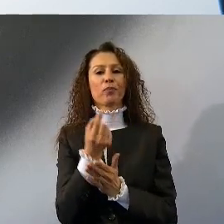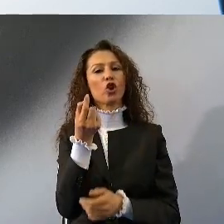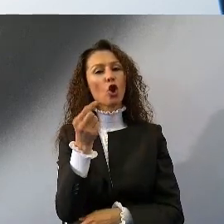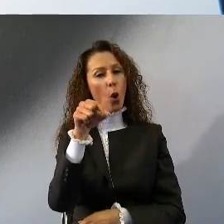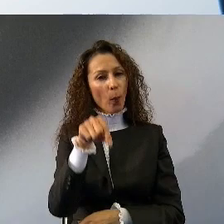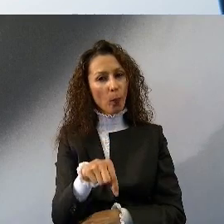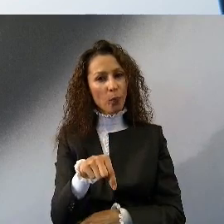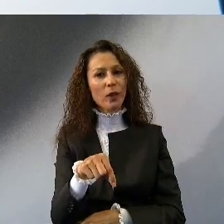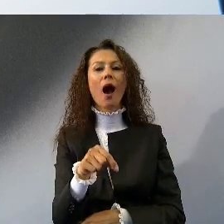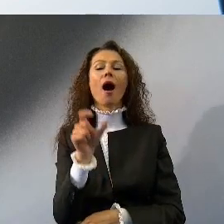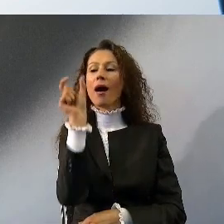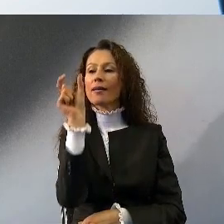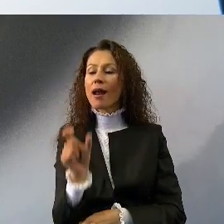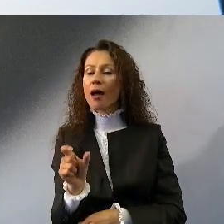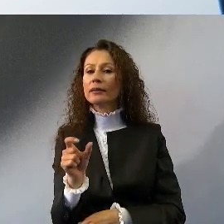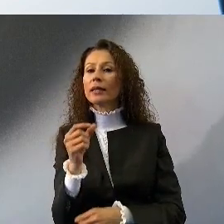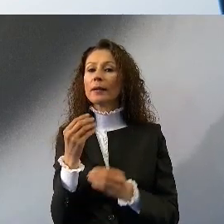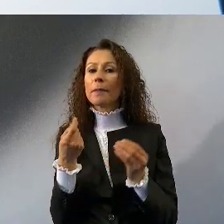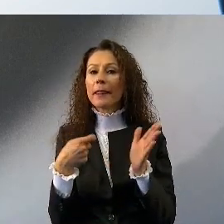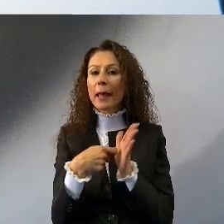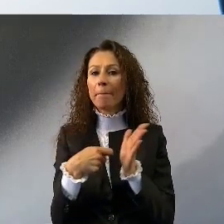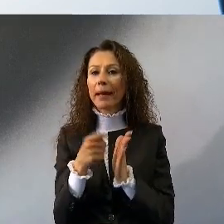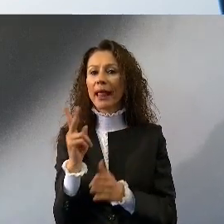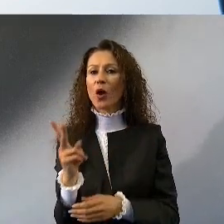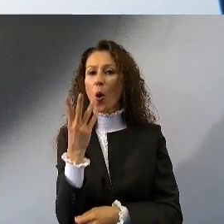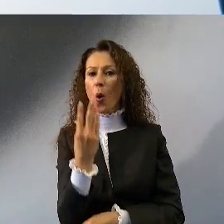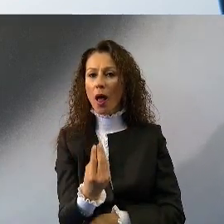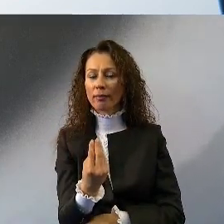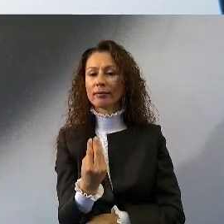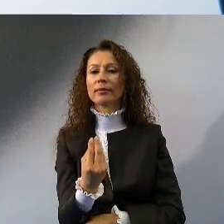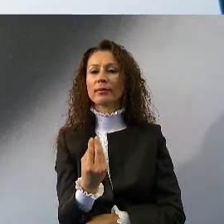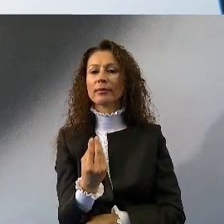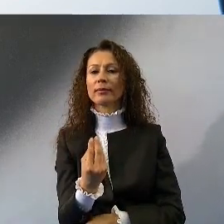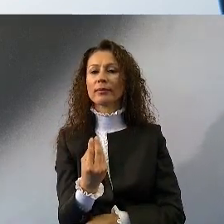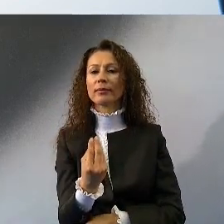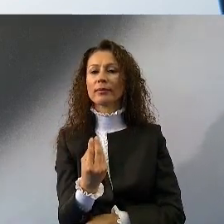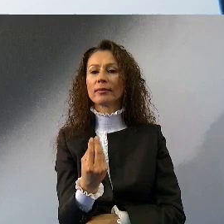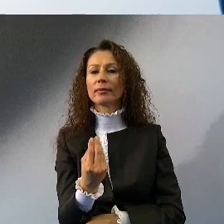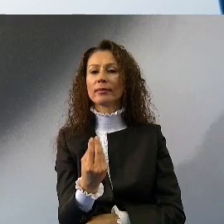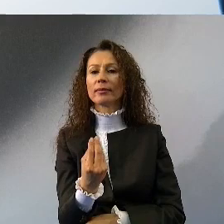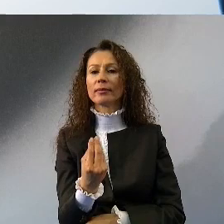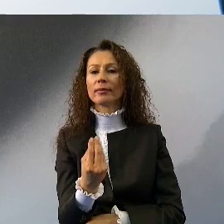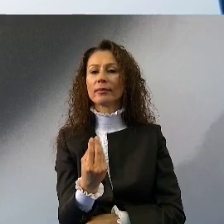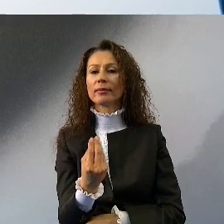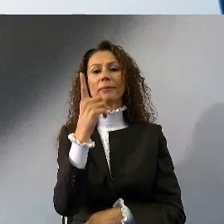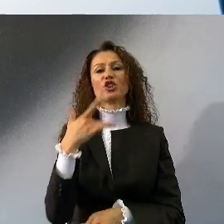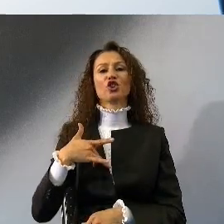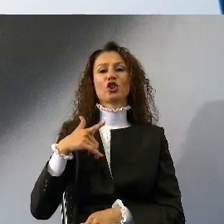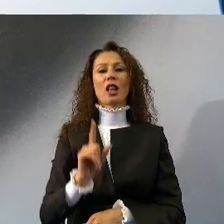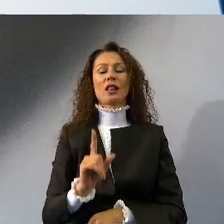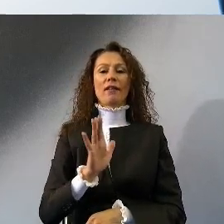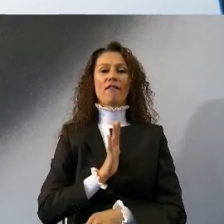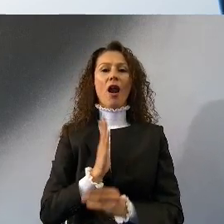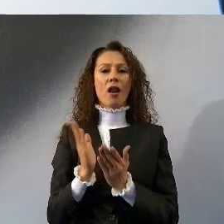da karakteri olan, kimliği olan, hayattan bazı beklentileri olan bir canlı varlık. Biz